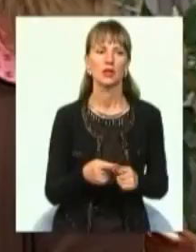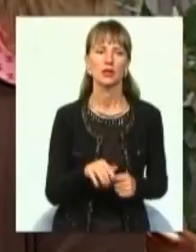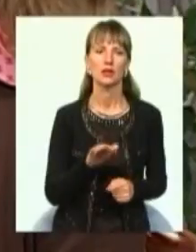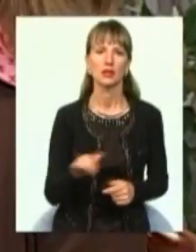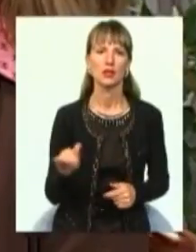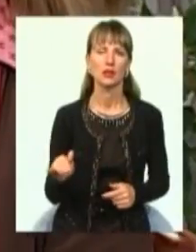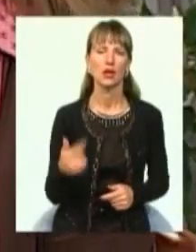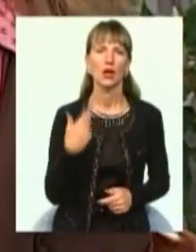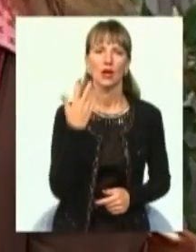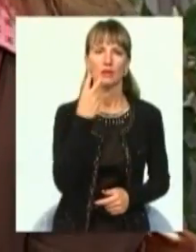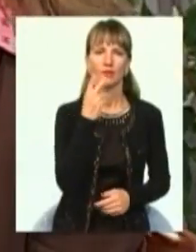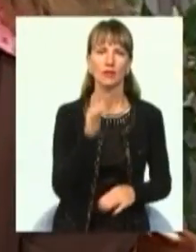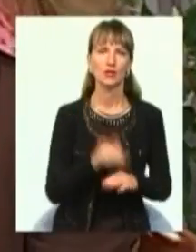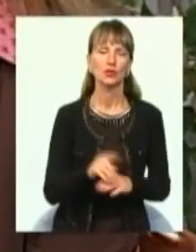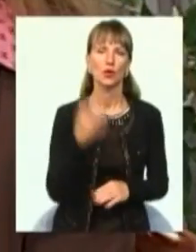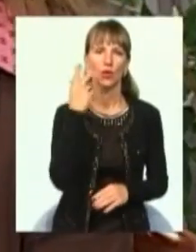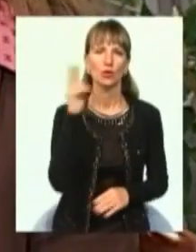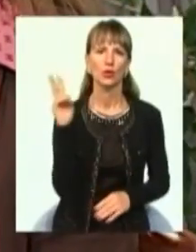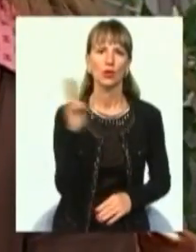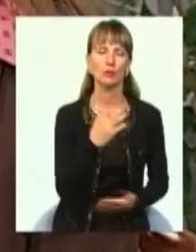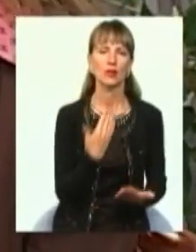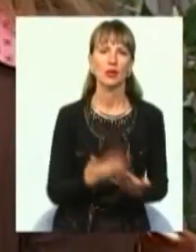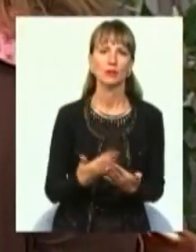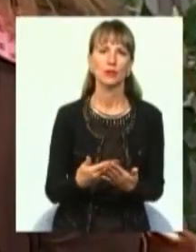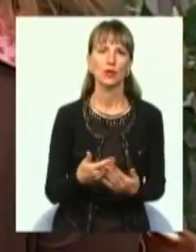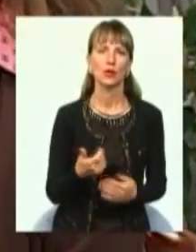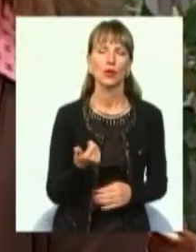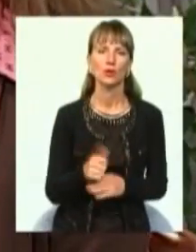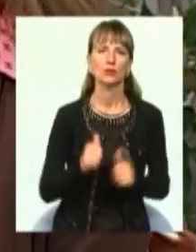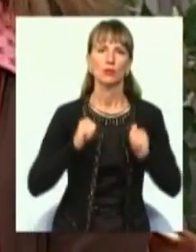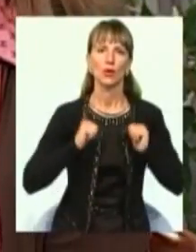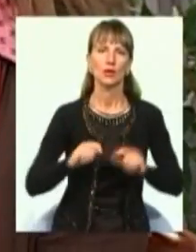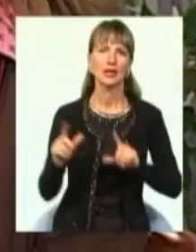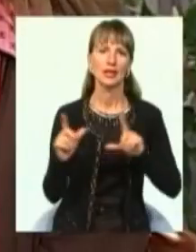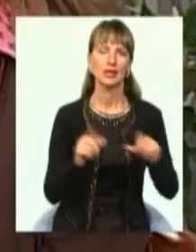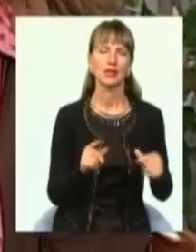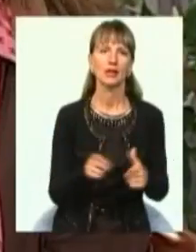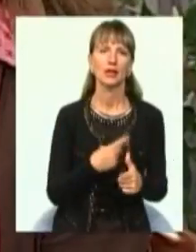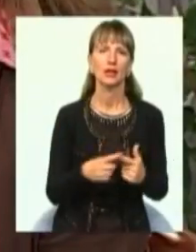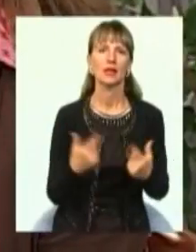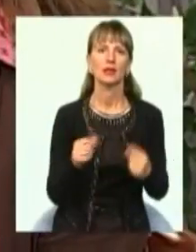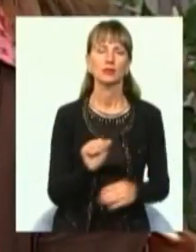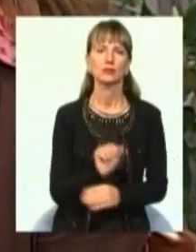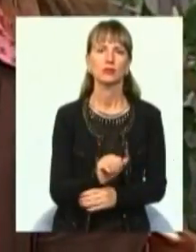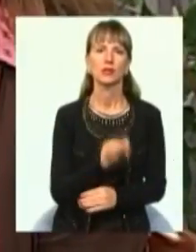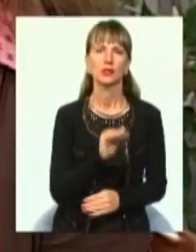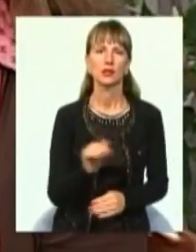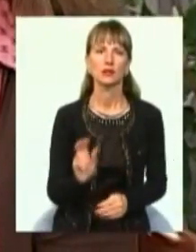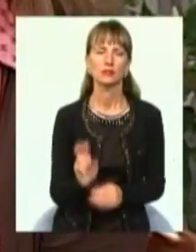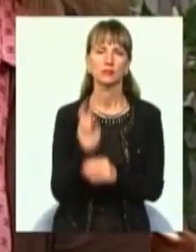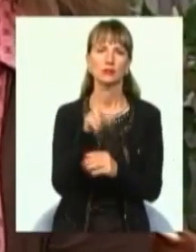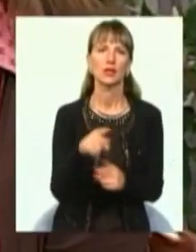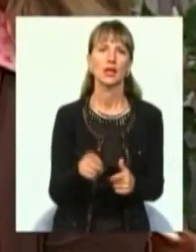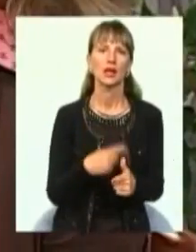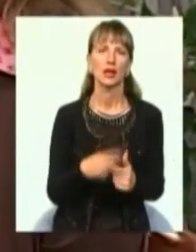навіть помічала, що коли тролейбус, наприклад, так дуже повільно їде або там десь приторможує, то дітлахи заскакують